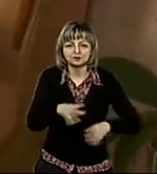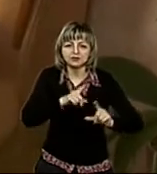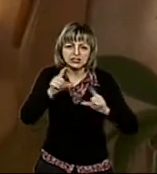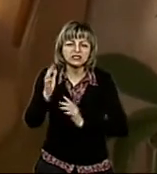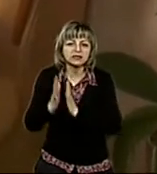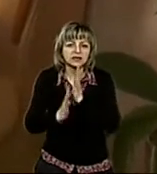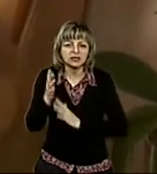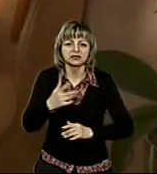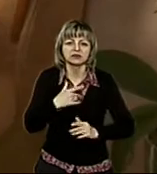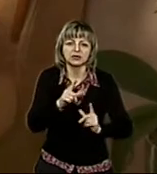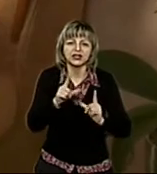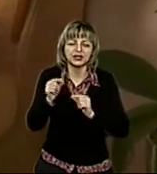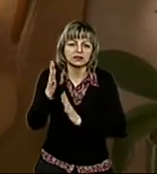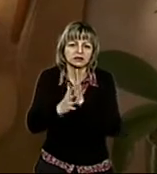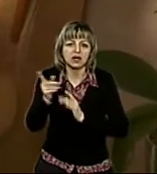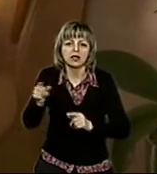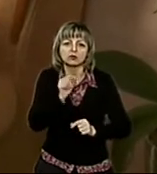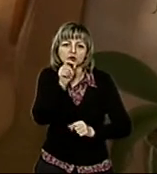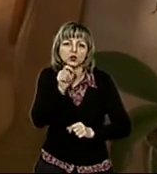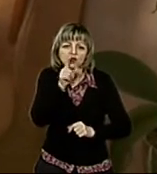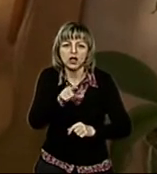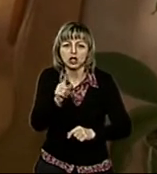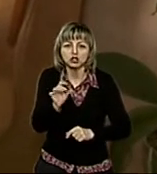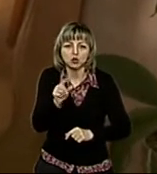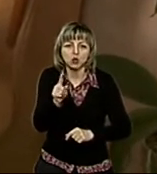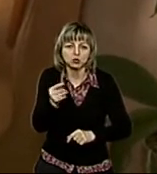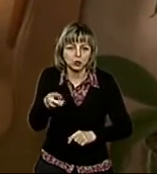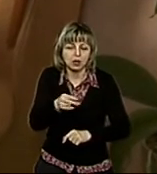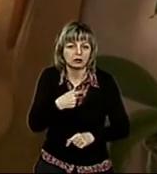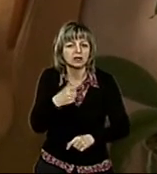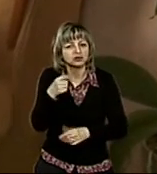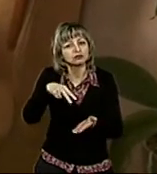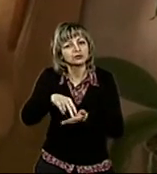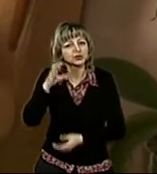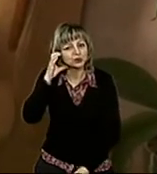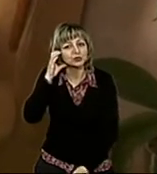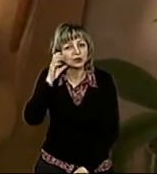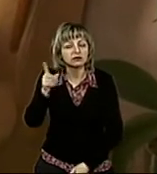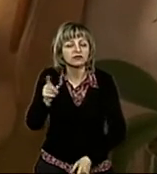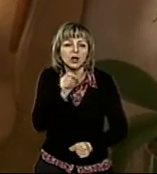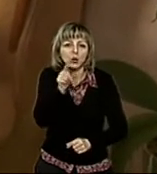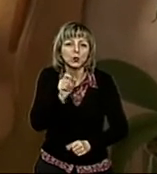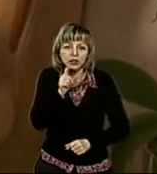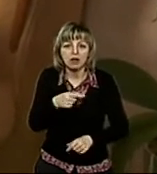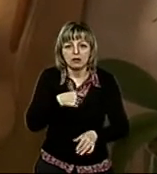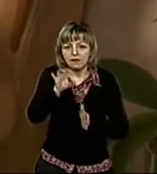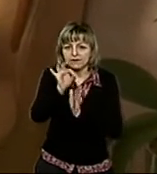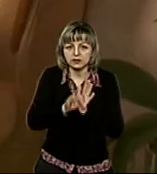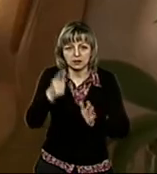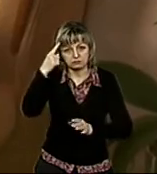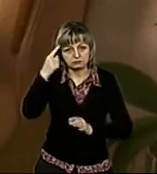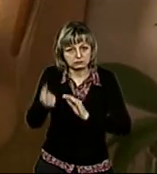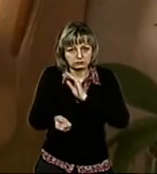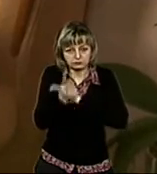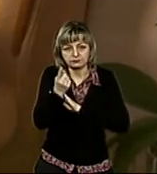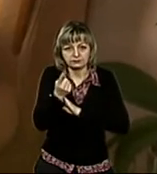так їхали, заїхали в ліс і кувала зозуля. І я буквально так послухала трошечки, то, що зозуля кує. І от відразу в мене в пам'яті